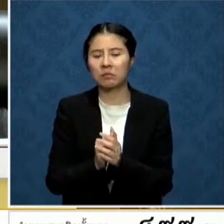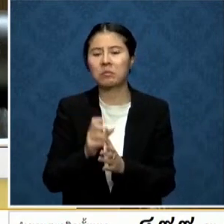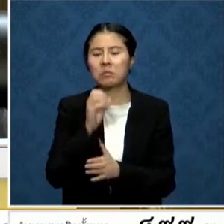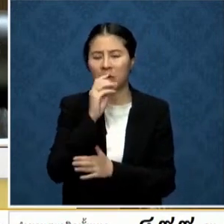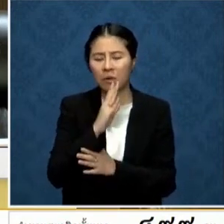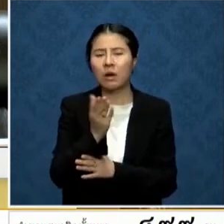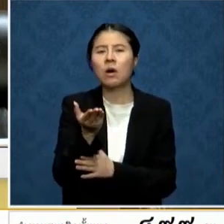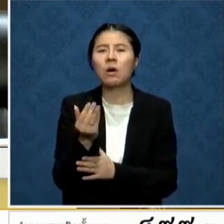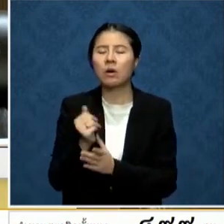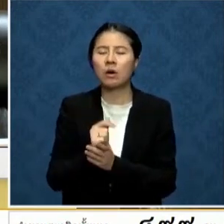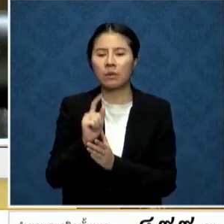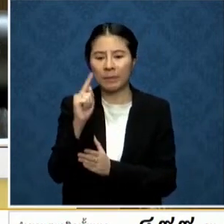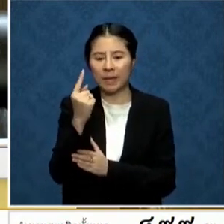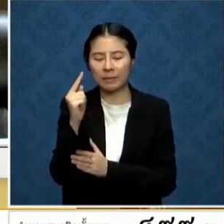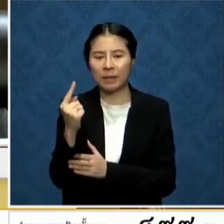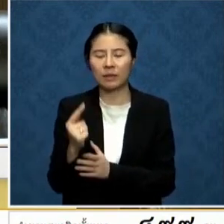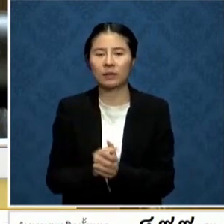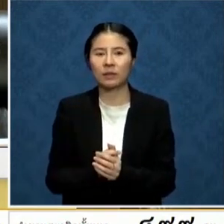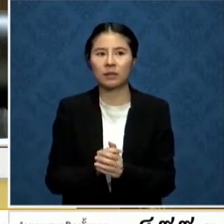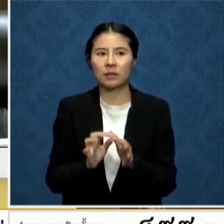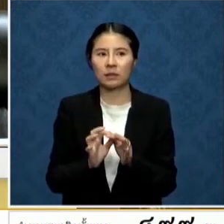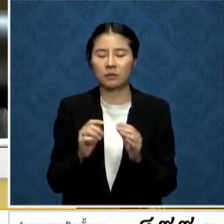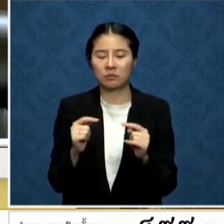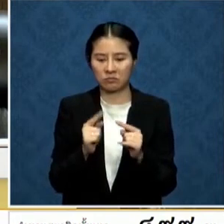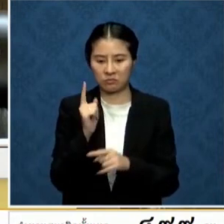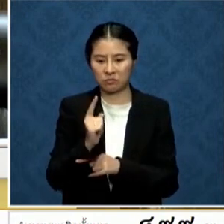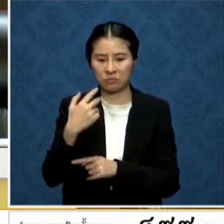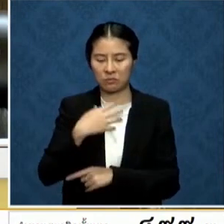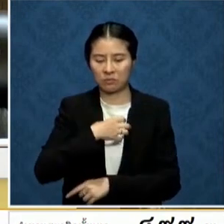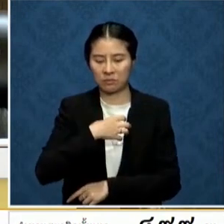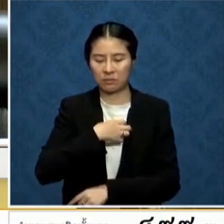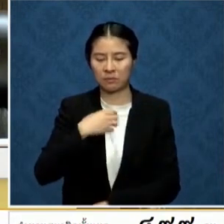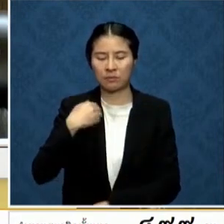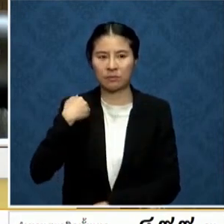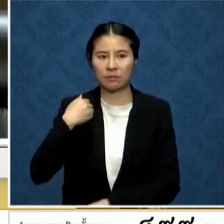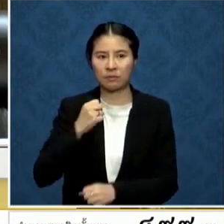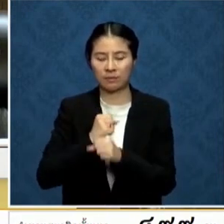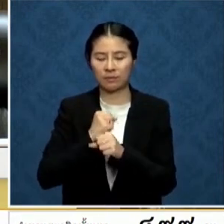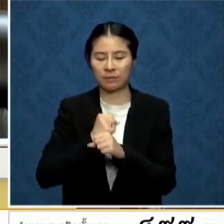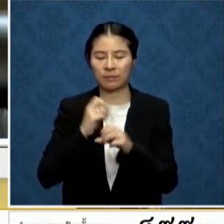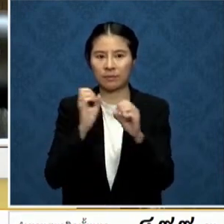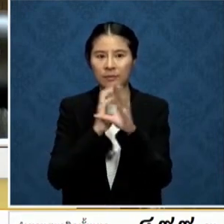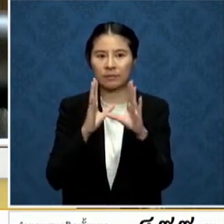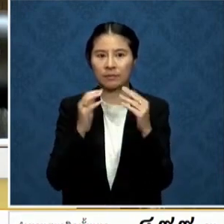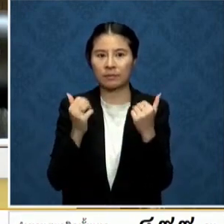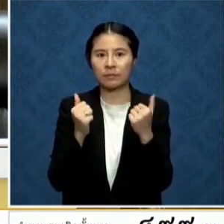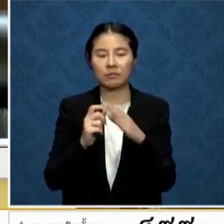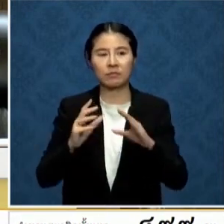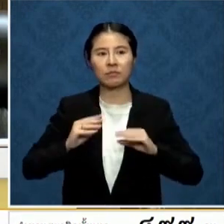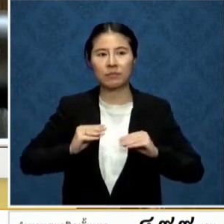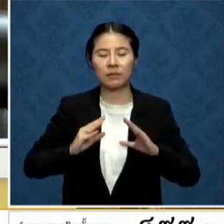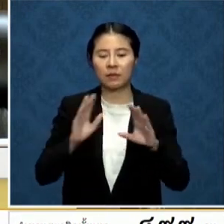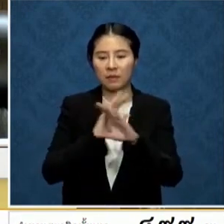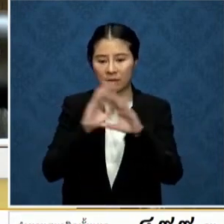ติดใจไปตลอดจึงอาจจะต้องมีการขอให้นับคะแนนเสียงใหม่เพื่อให้มันชัดเจนท่านประธานข้อนี้ผมไม่เห็นด้วยที่จะ